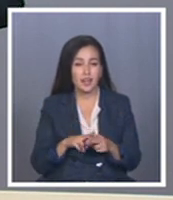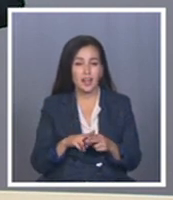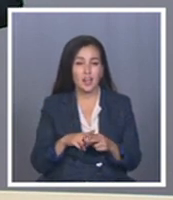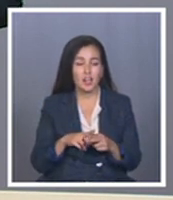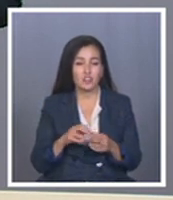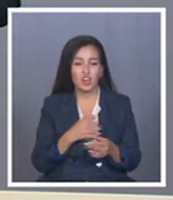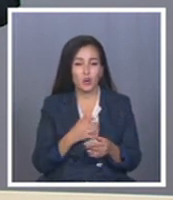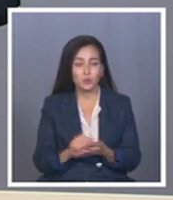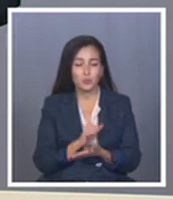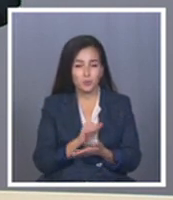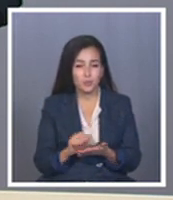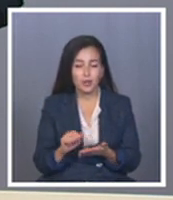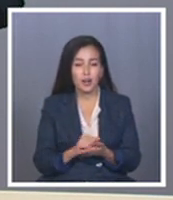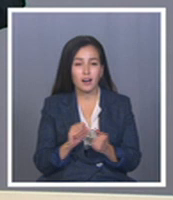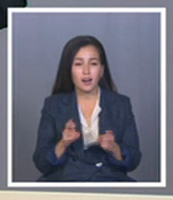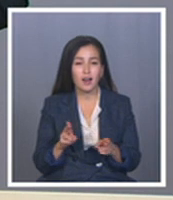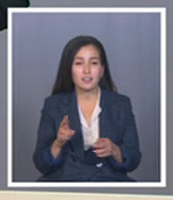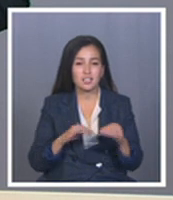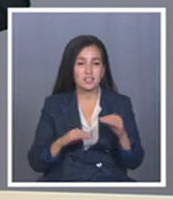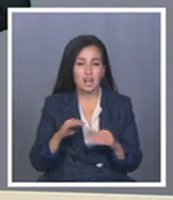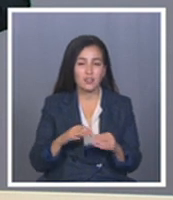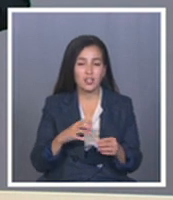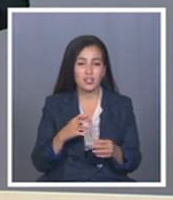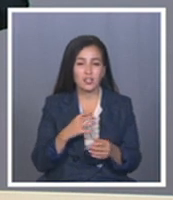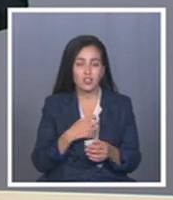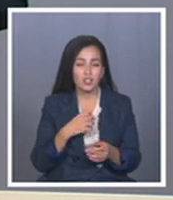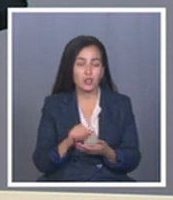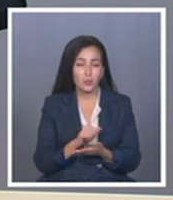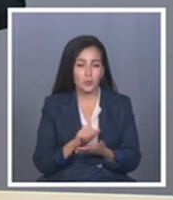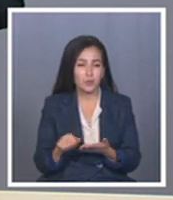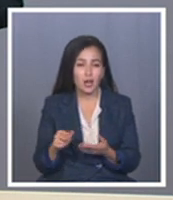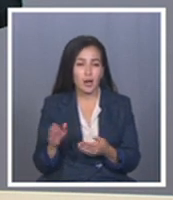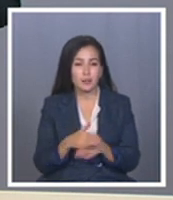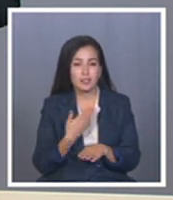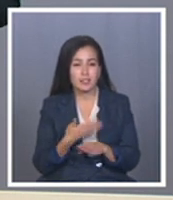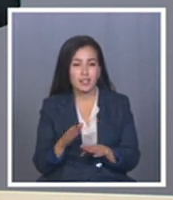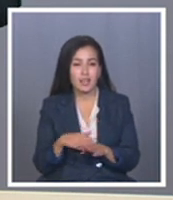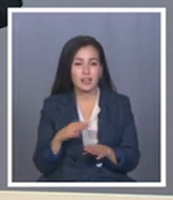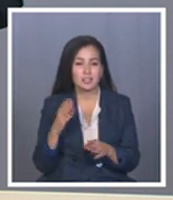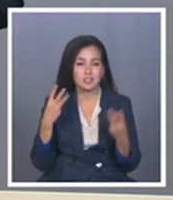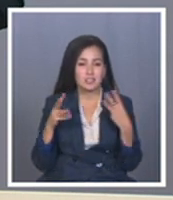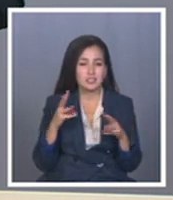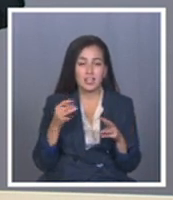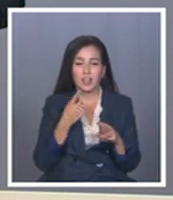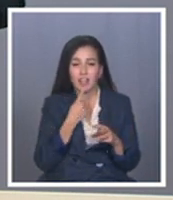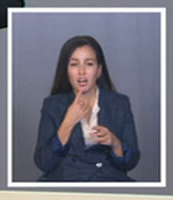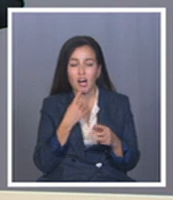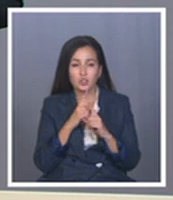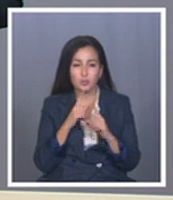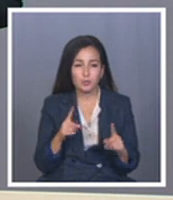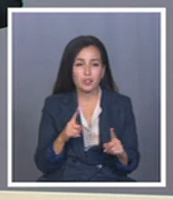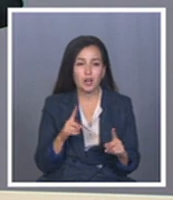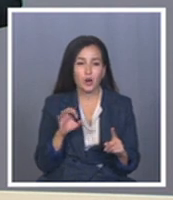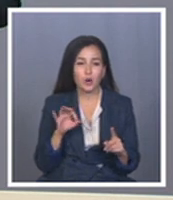бумаги, как составлять деловой документ, определять стилистические и языковые особенности